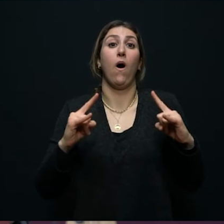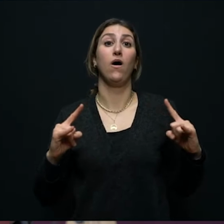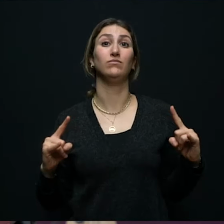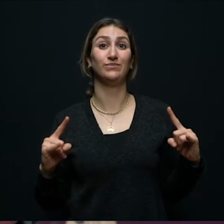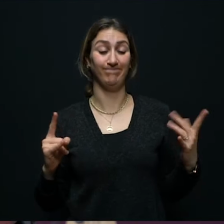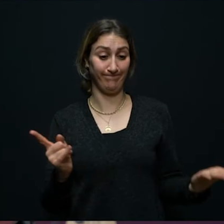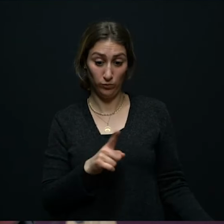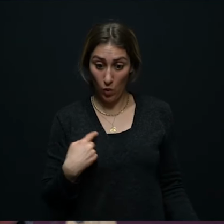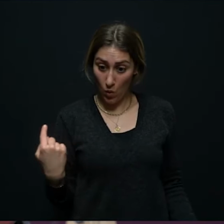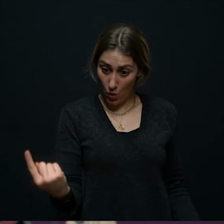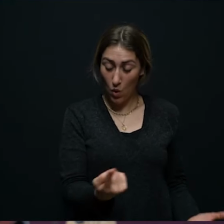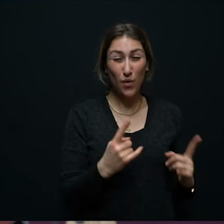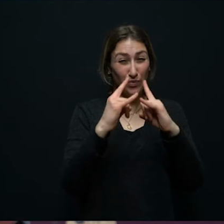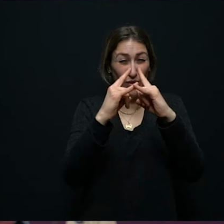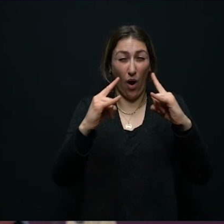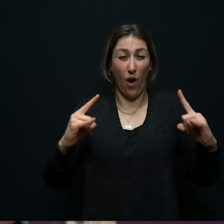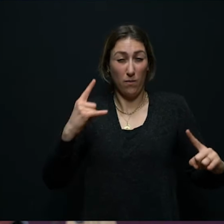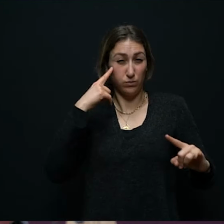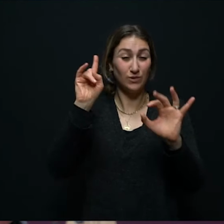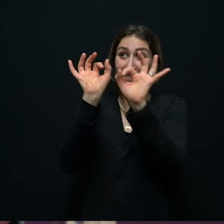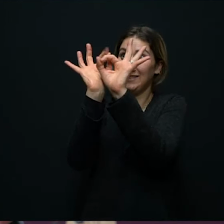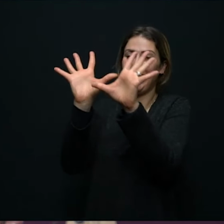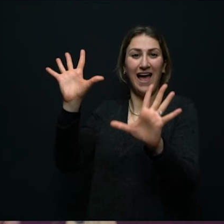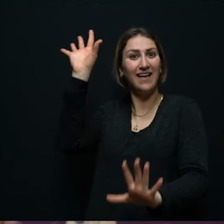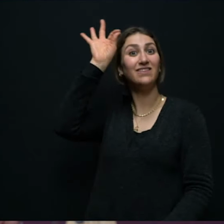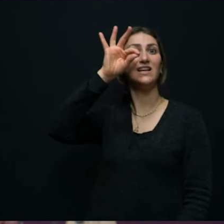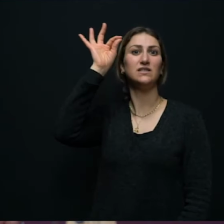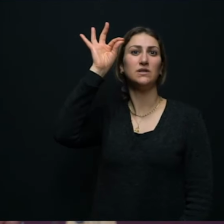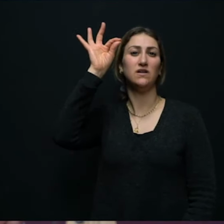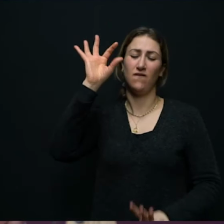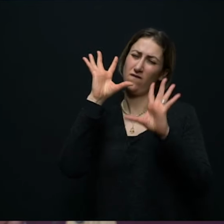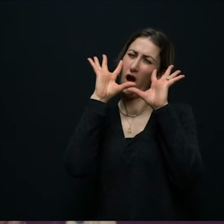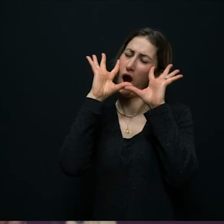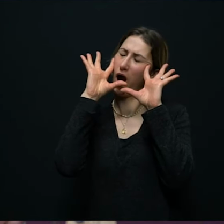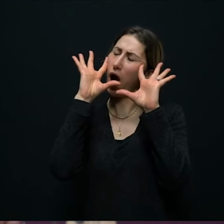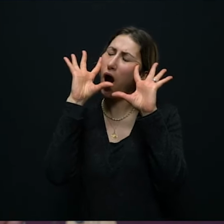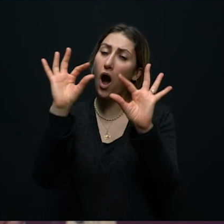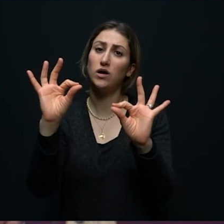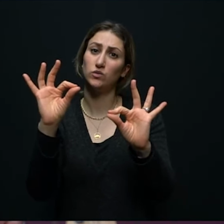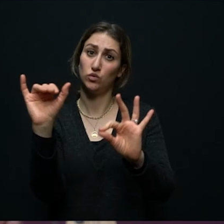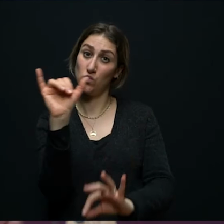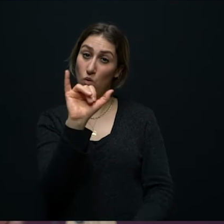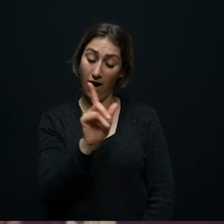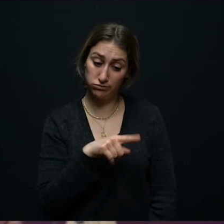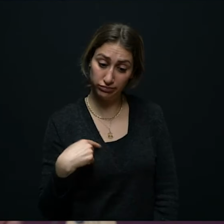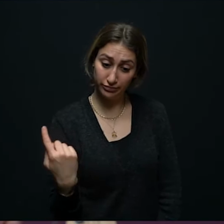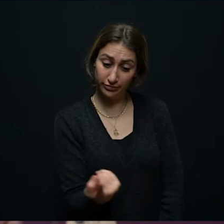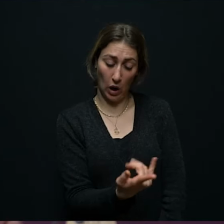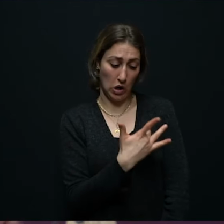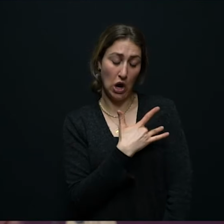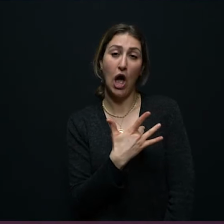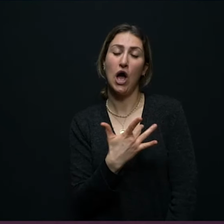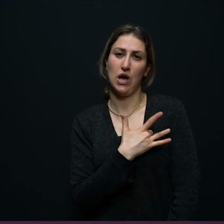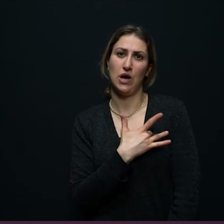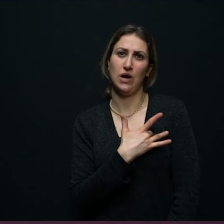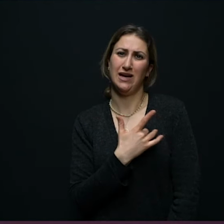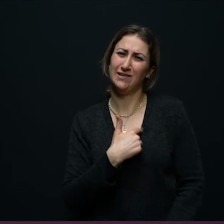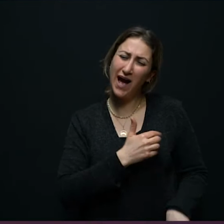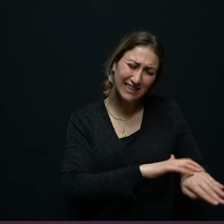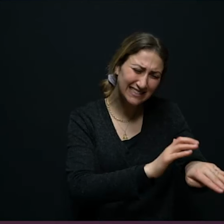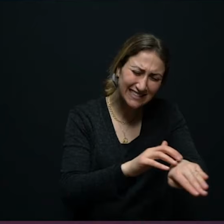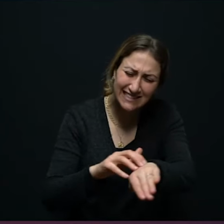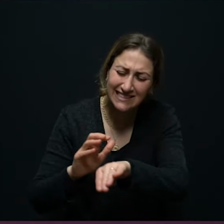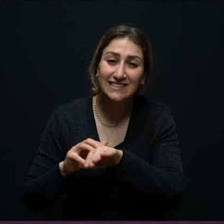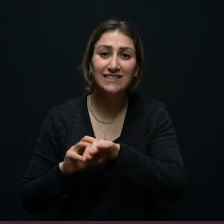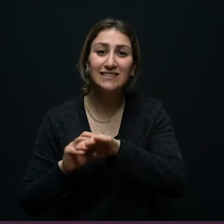saint-esprit et c'est sûr je vous encourage ce matin à ne pas considérer la sainteté comme une option à la vie chrétienne